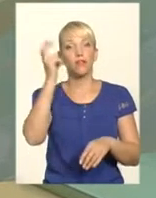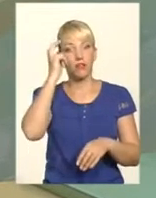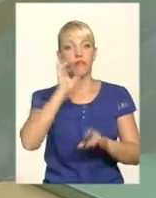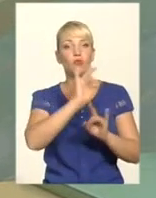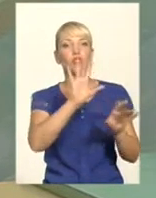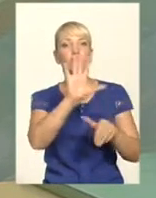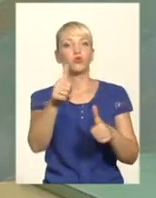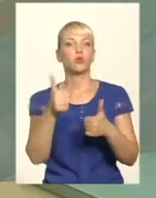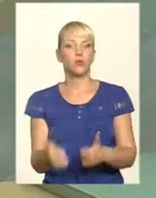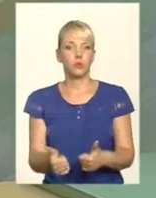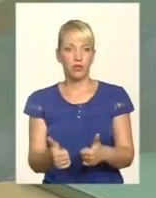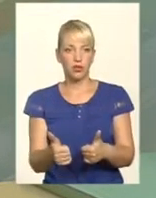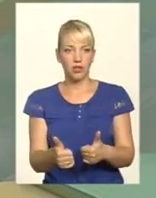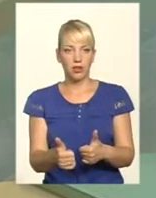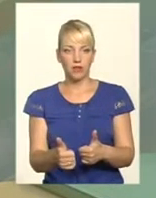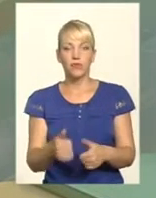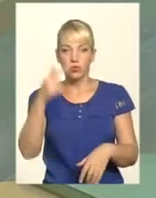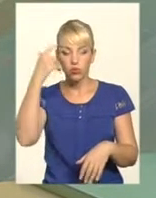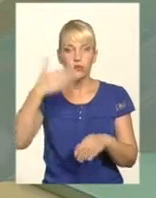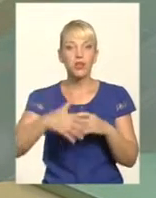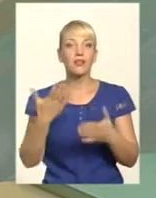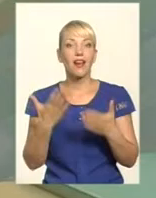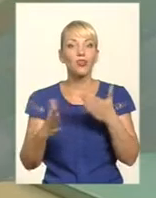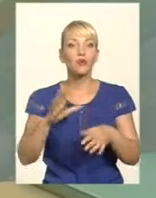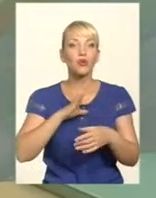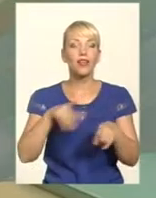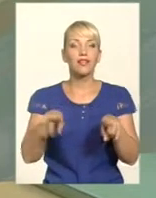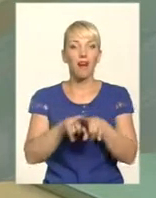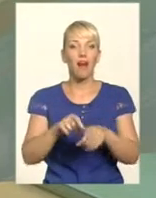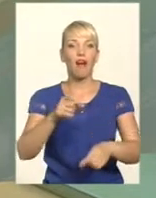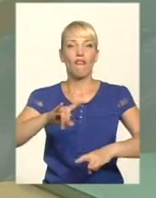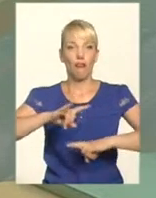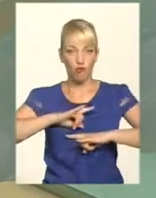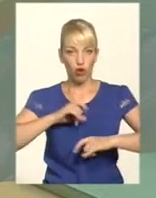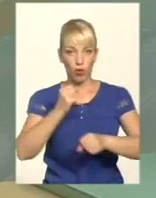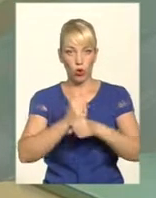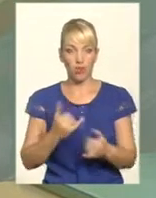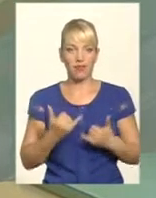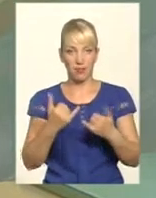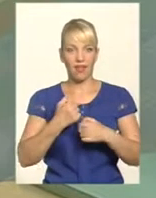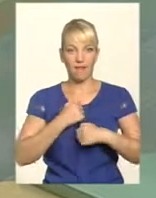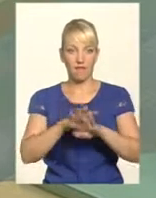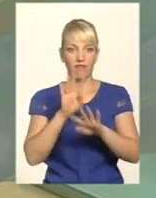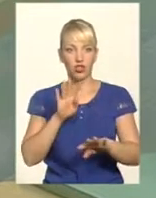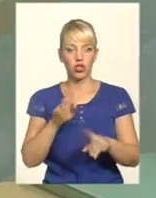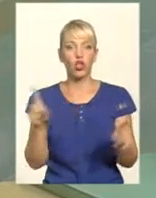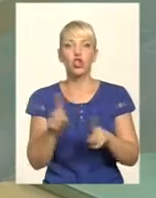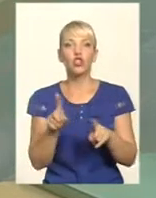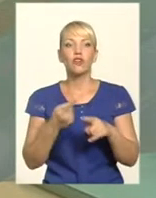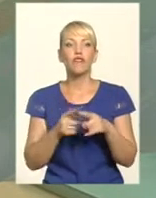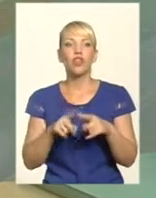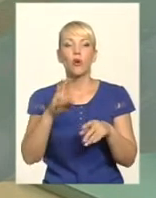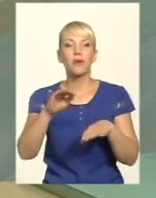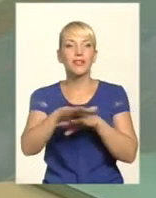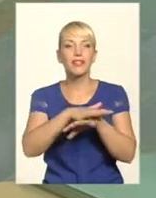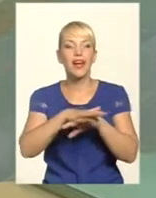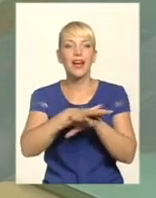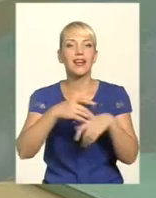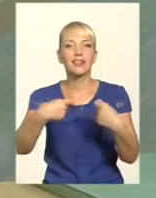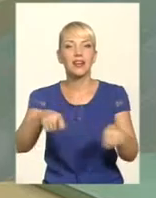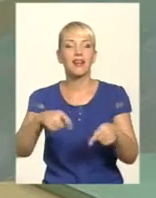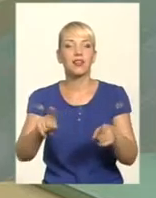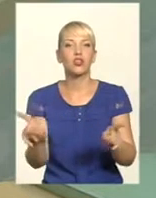зрозуміло, якщо розроблена дана форма сьогодні для військ, що вона робить на ринках? От я цього не